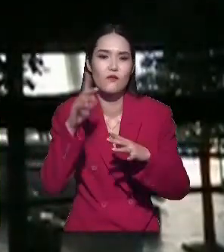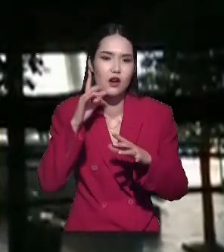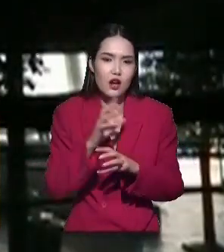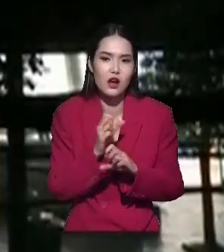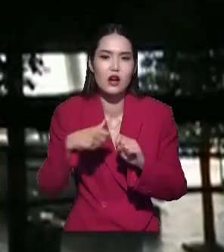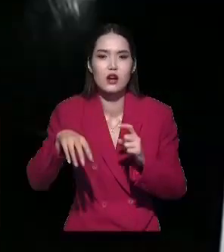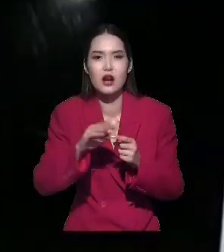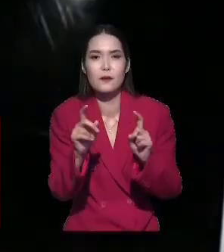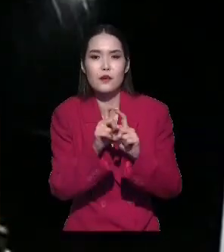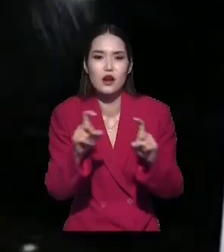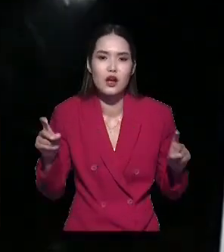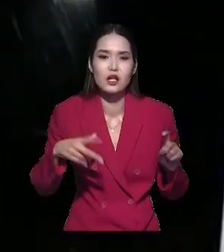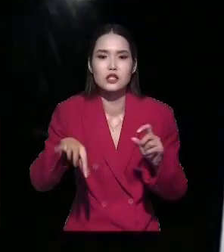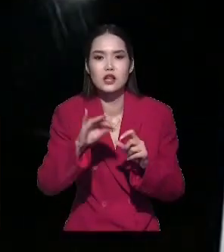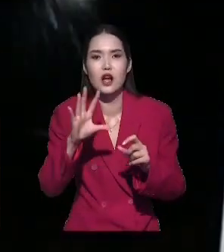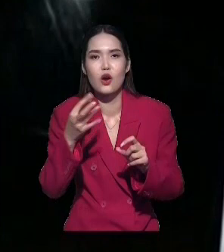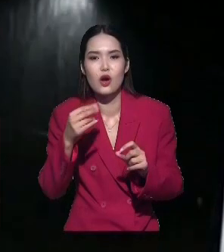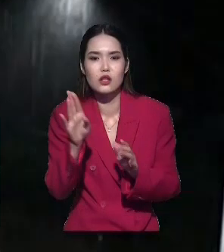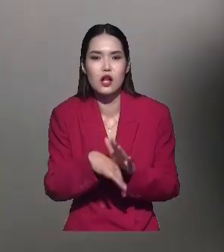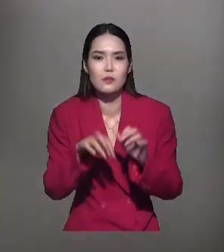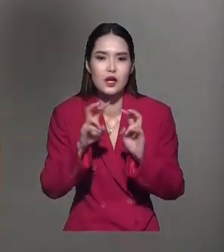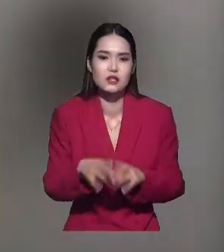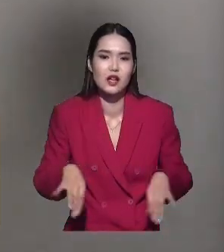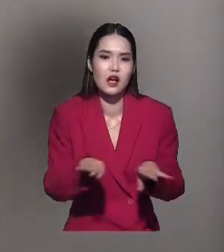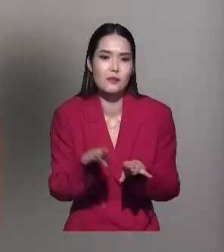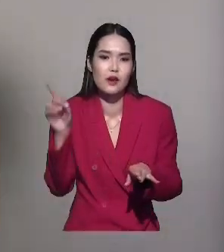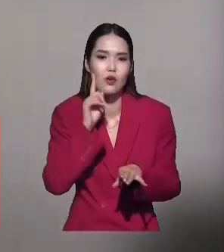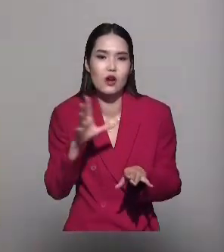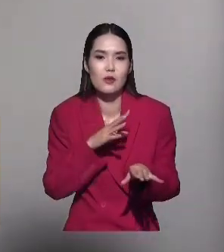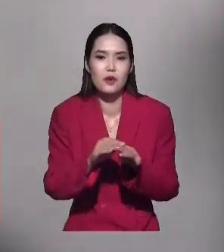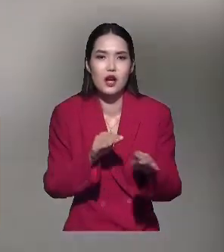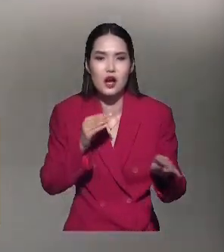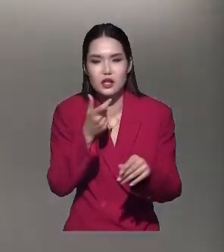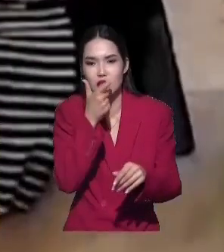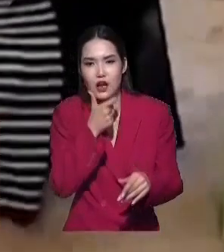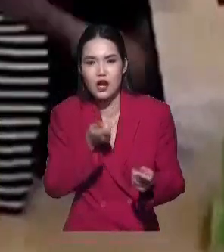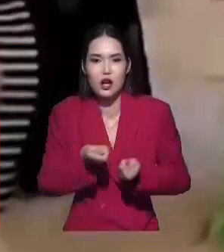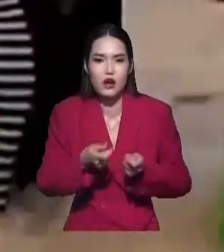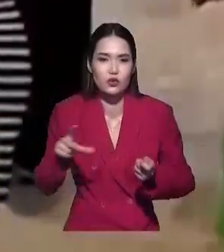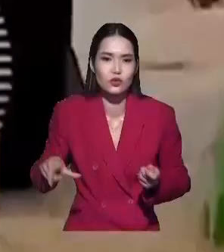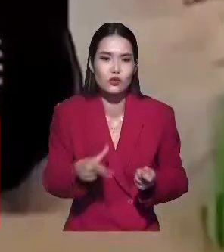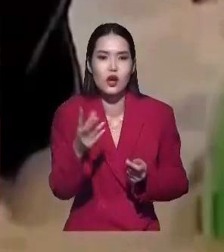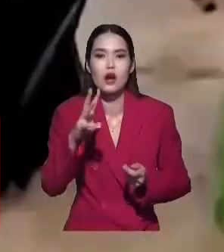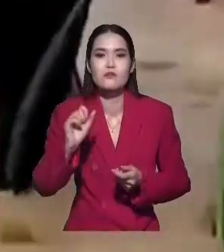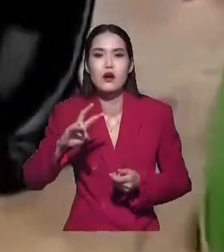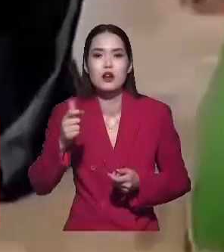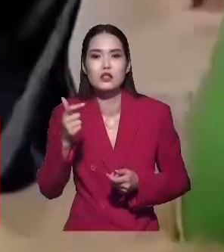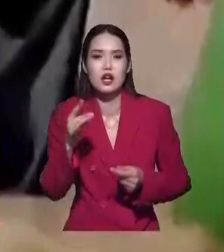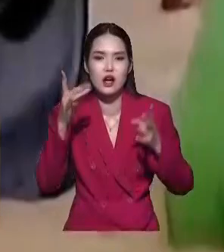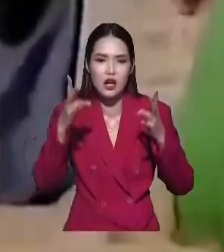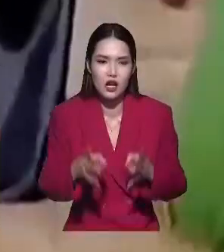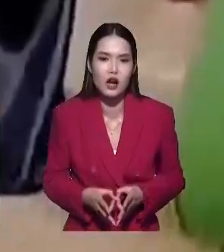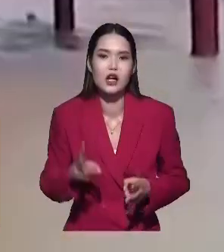рекомендуют школам и детсадам принимать меры по безопасности, а владельцев автомашин призвали быть аккуратнее на дорогах. На Мадагаскар обрушился тропический